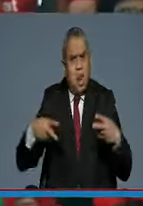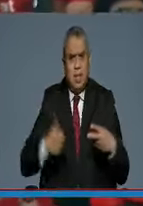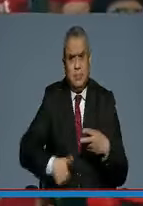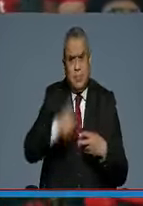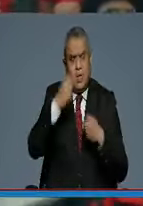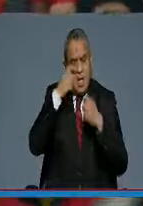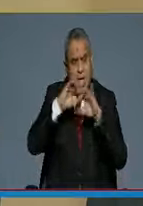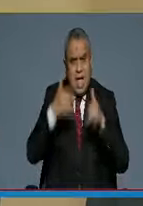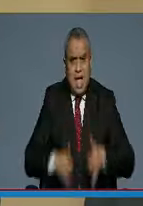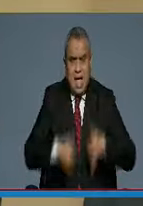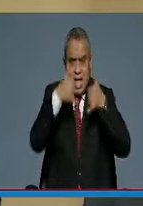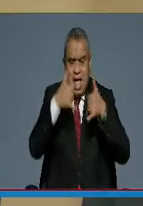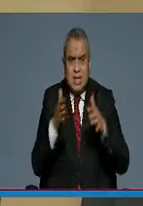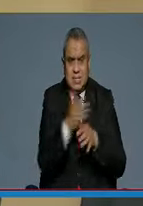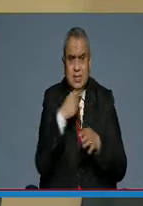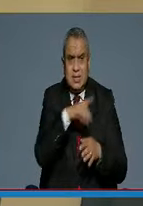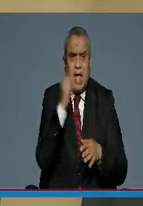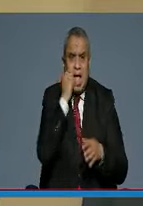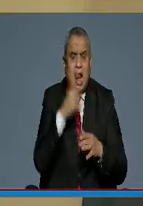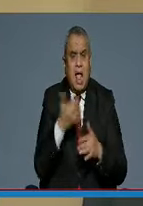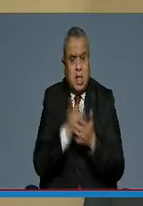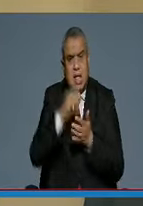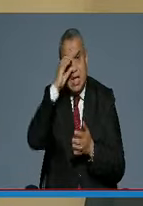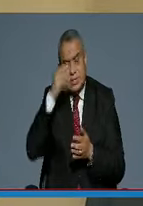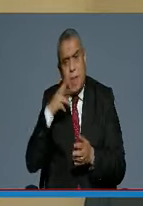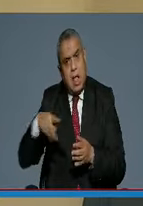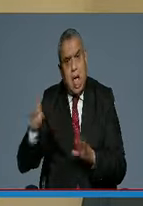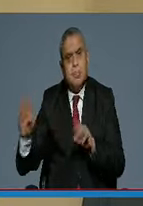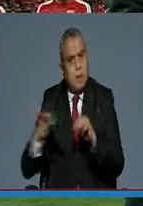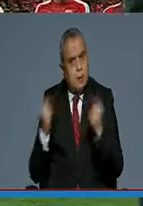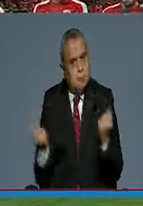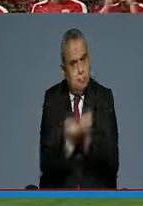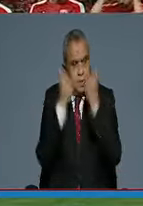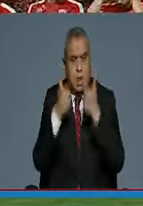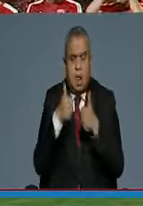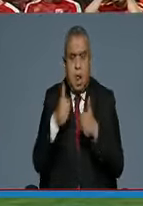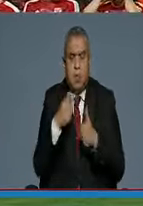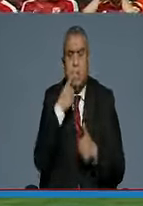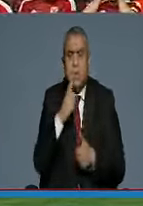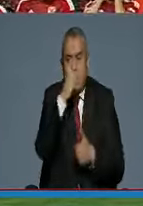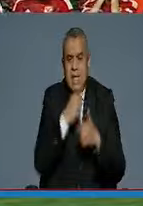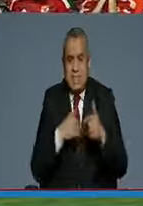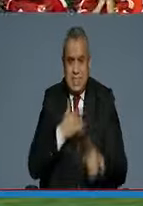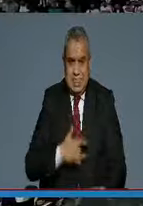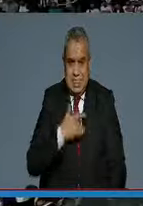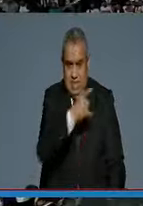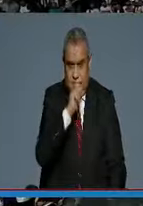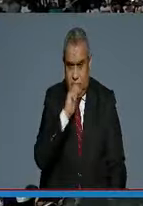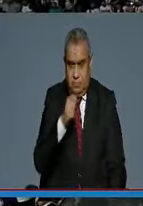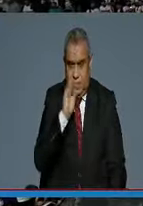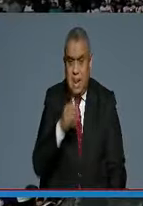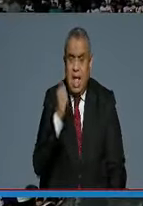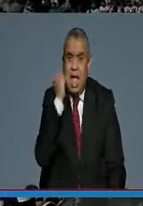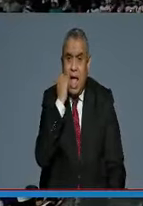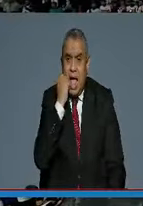طبعا وهنتكلم على الاهلي كتير دلوقتي وهنتكلم برده على الزمالك اللي عمل مباراه محترمه انا كان نفسي الاهلي والزمالك النهارده